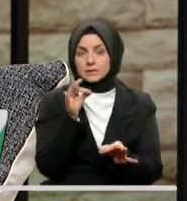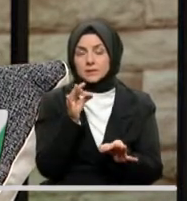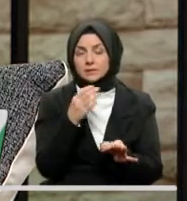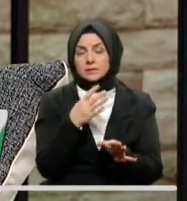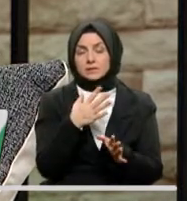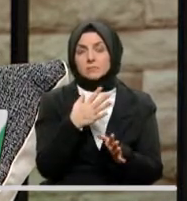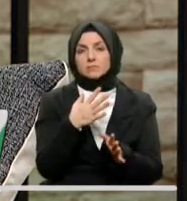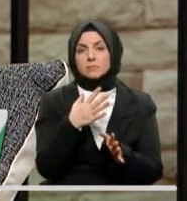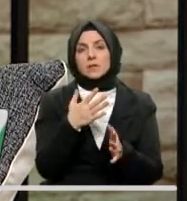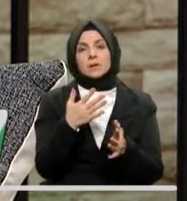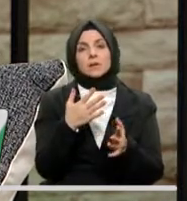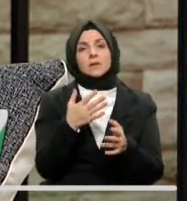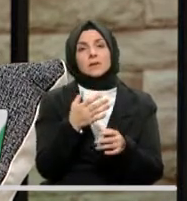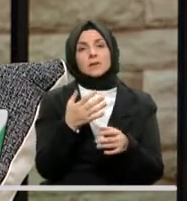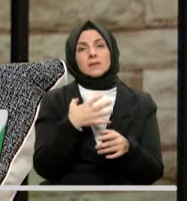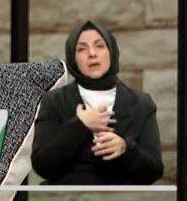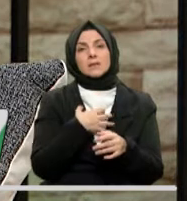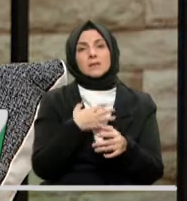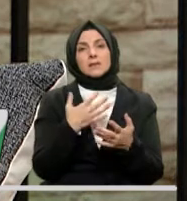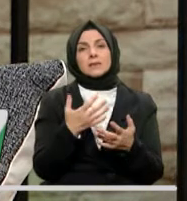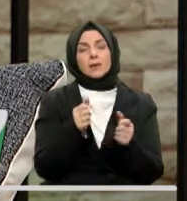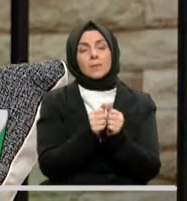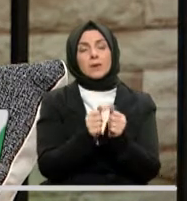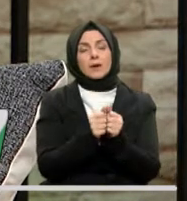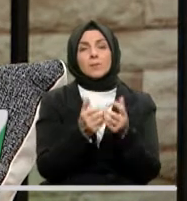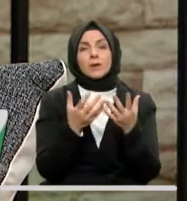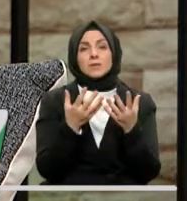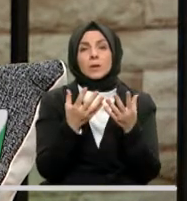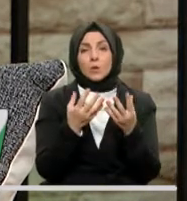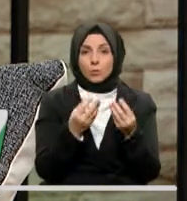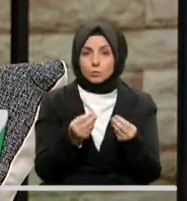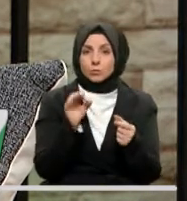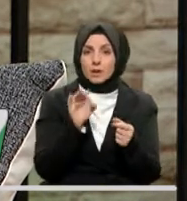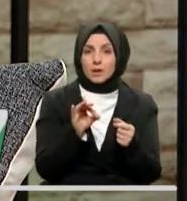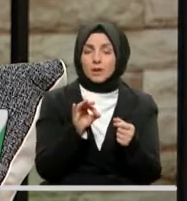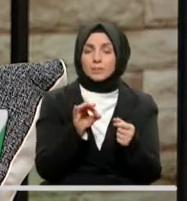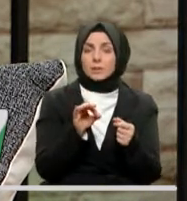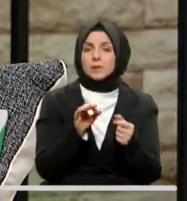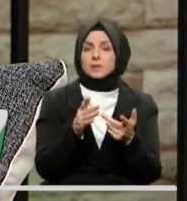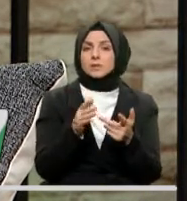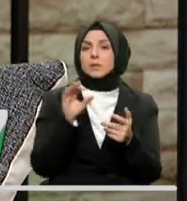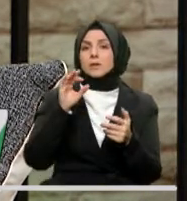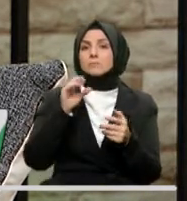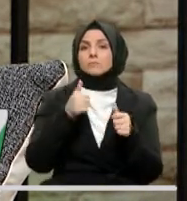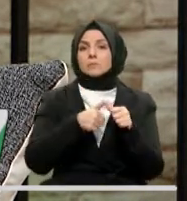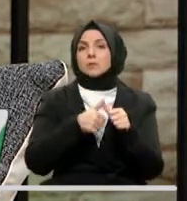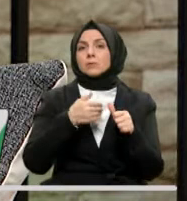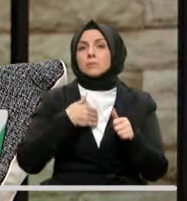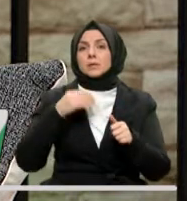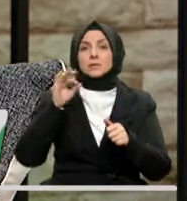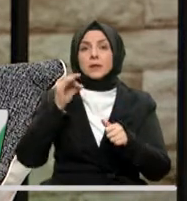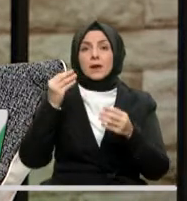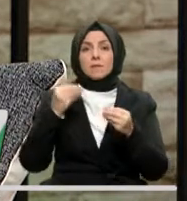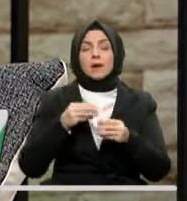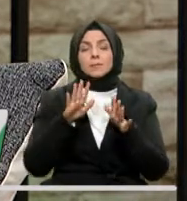kendilerine çekerler yani Mesela karı koca ilişkisinde problemleri vardır şişin bana değer vermiyor işte işini sevgisini